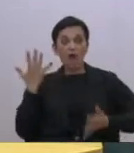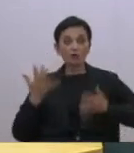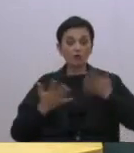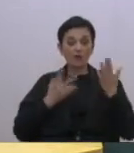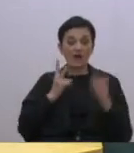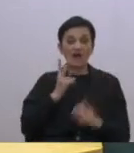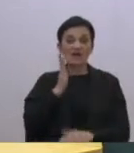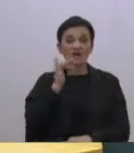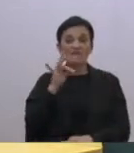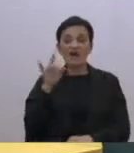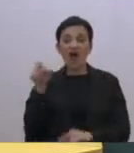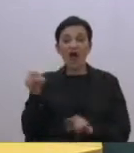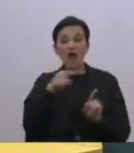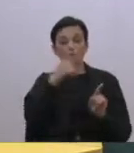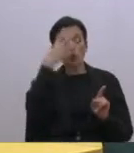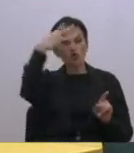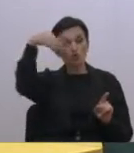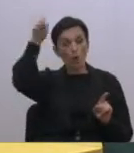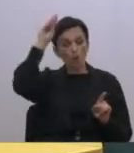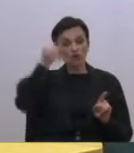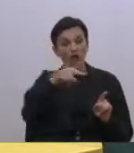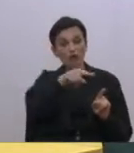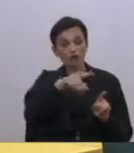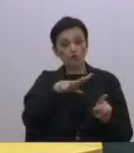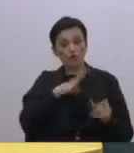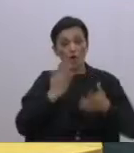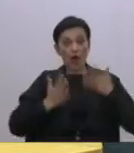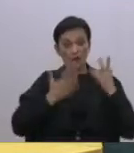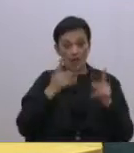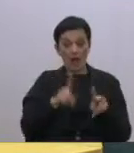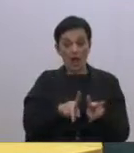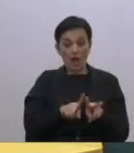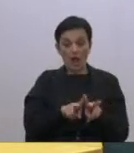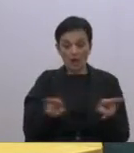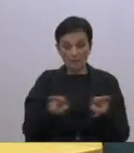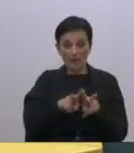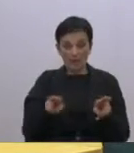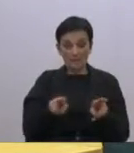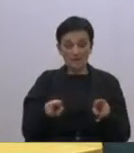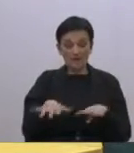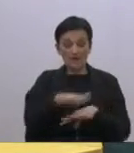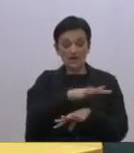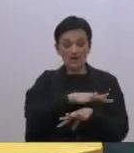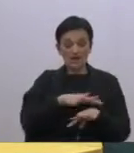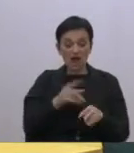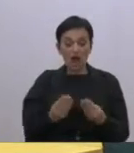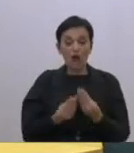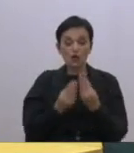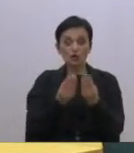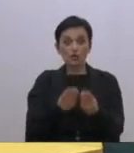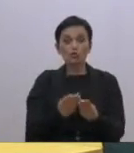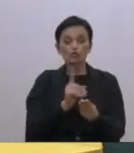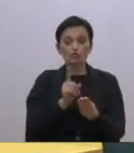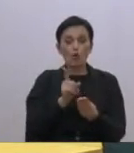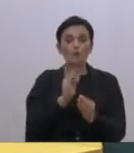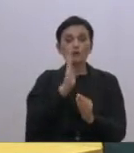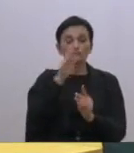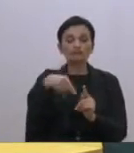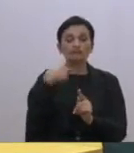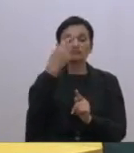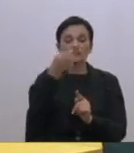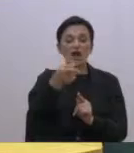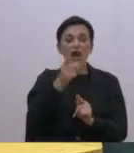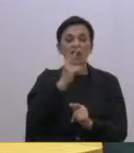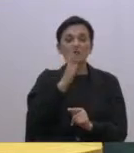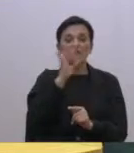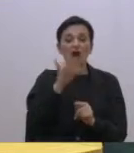დროზე რონალდოთი იყო აღფრთოვანებული, მათ უნდა დავახვედროთ ისეთი გარემო, რომელშიც მათ შეეძლებათ, რომ ყვარას